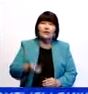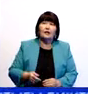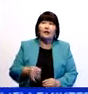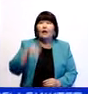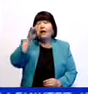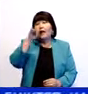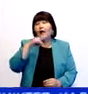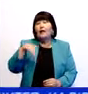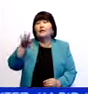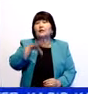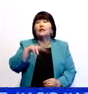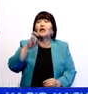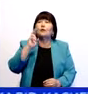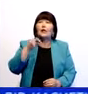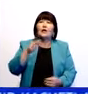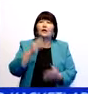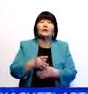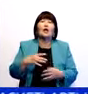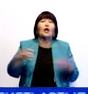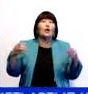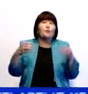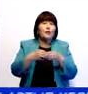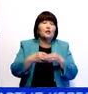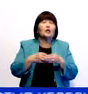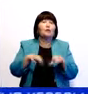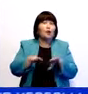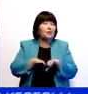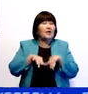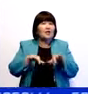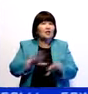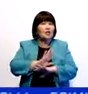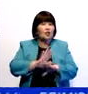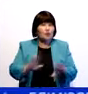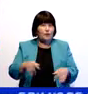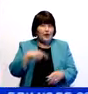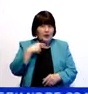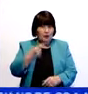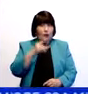мынандай мақал бар ғой. Бірлік болмай, тірлік болмай деген. Қазір